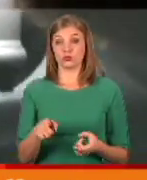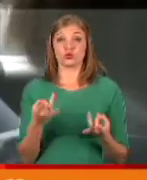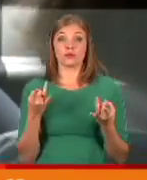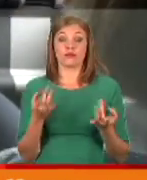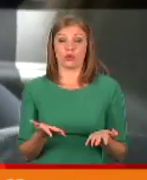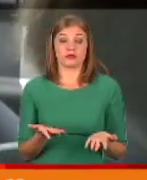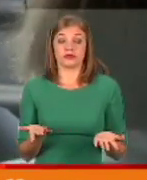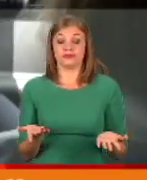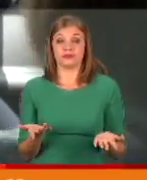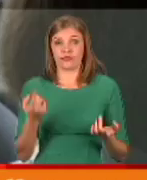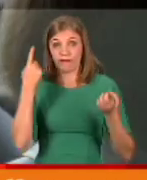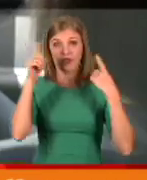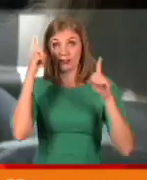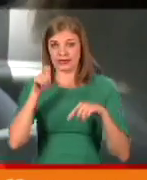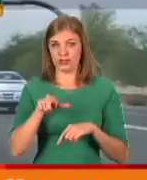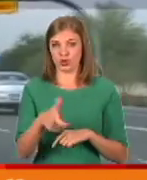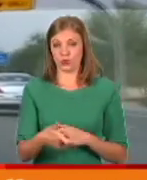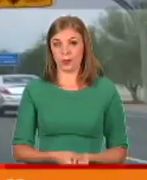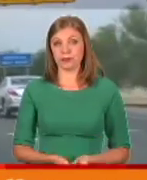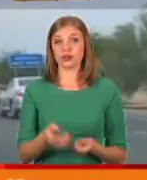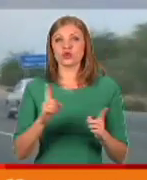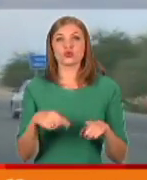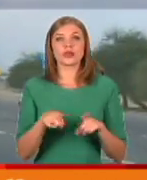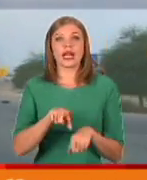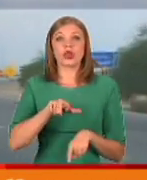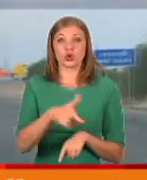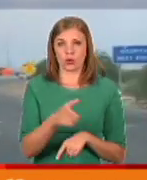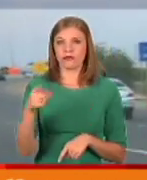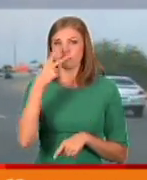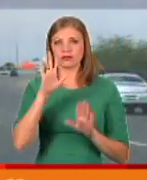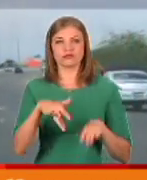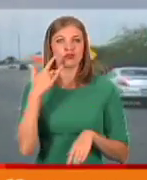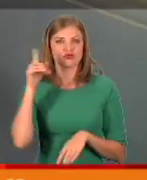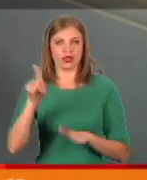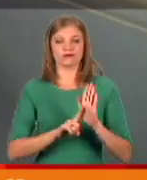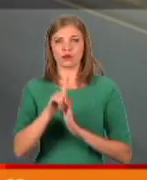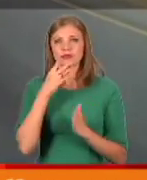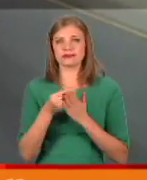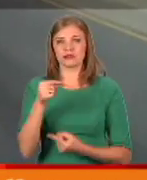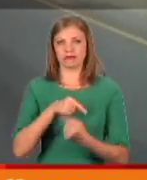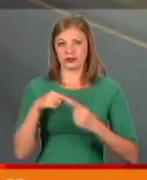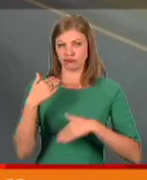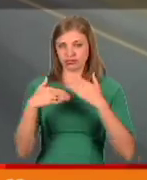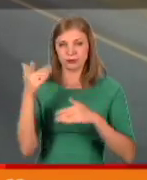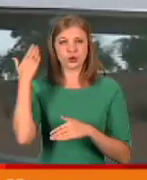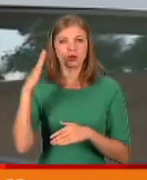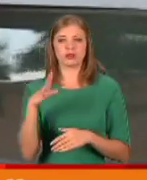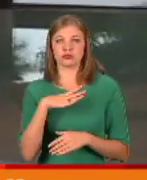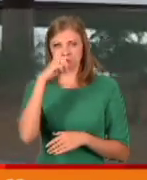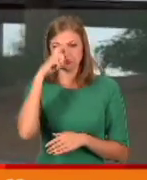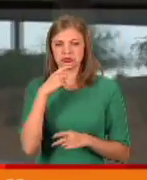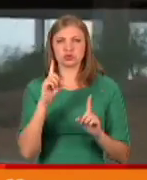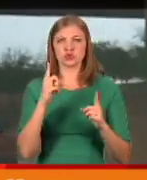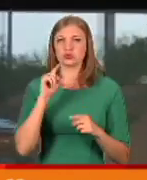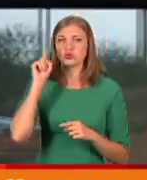просто фантастична дорога. Що таке дороги, він бачив у Штатах, де розпочав свою бізнес-кар'єру. Тоді йому було ще не втямки,